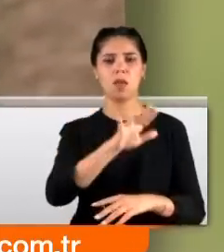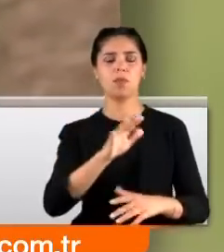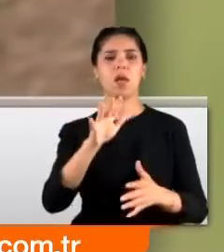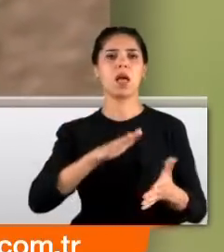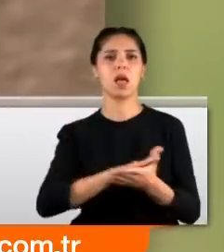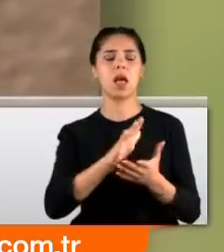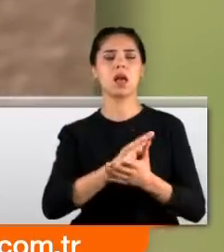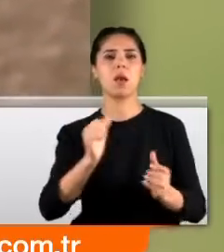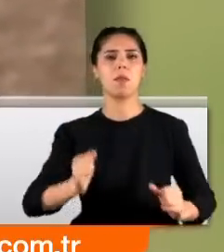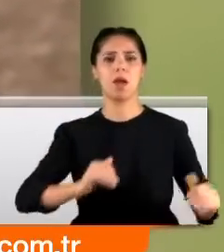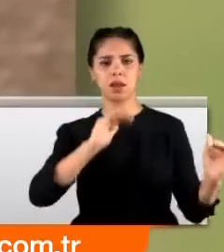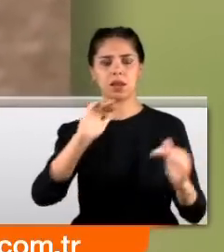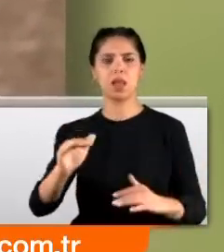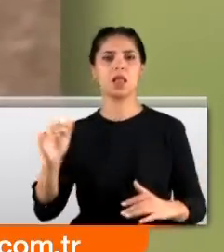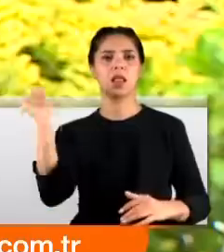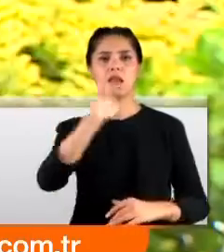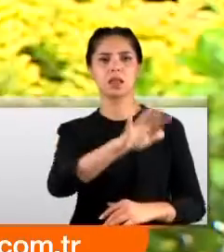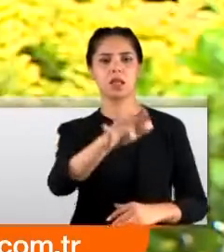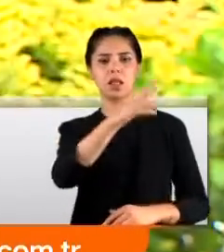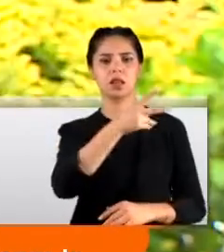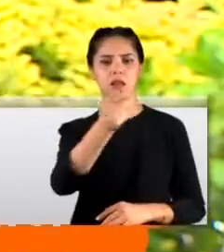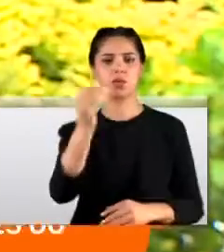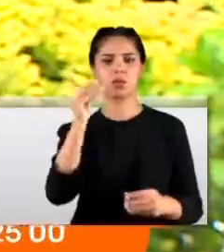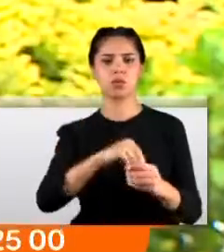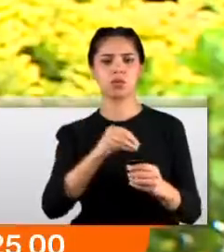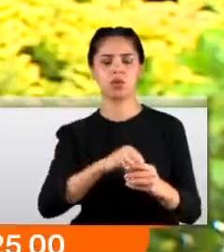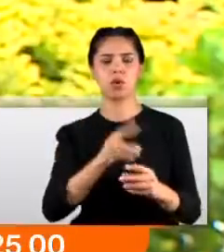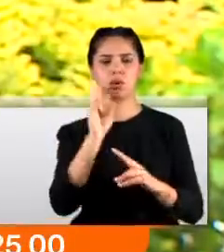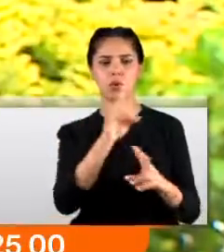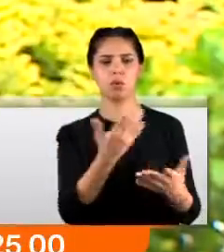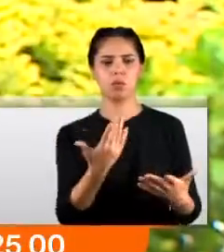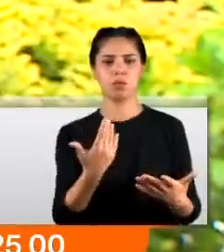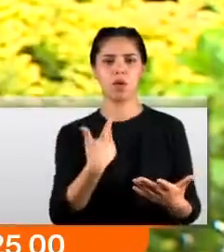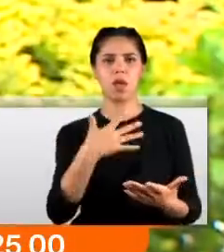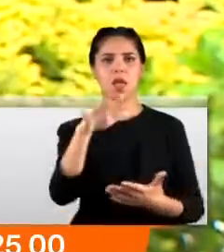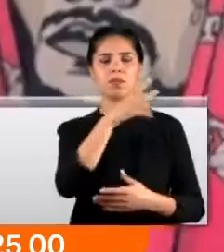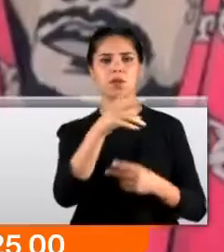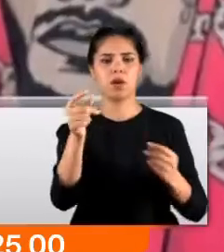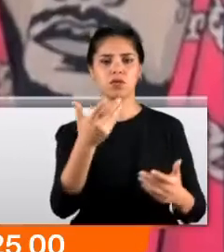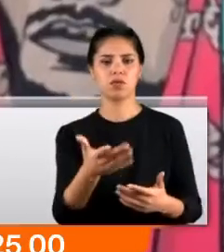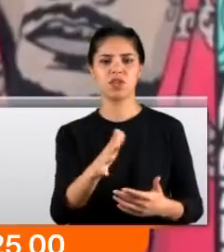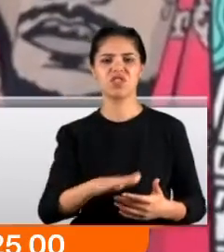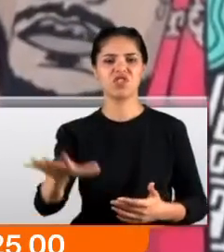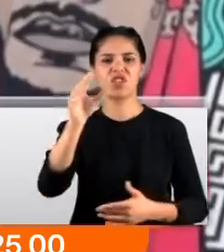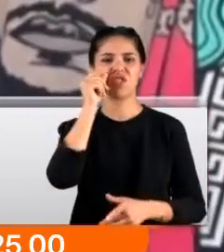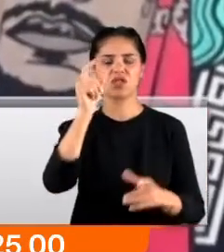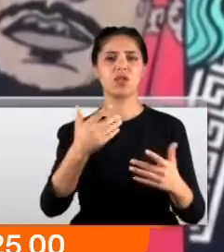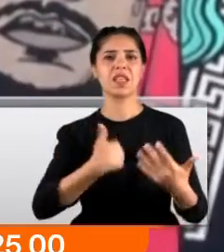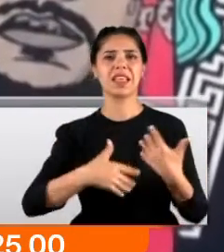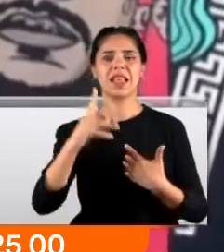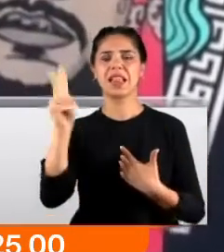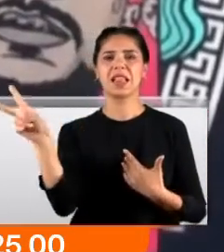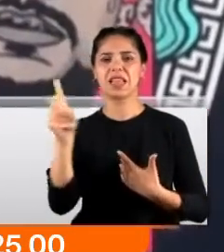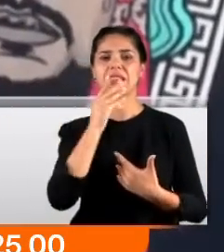parkına koştu. Bunun üzerine saldırganlar dağıldı. Son gördüğüm şey bir anda sağdan soldan kaçıştıkları oldu. Çevredekiler yaralı iki gence